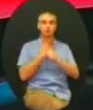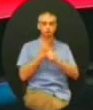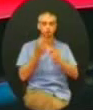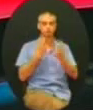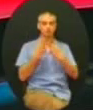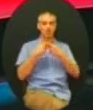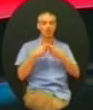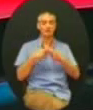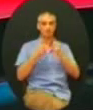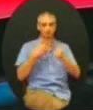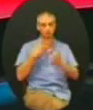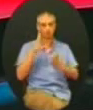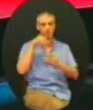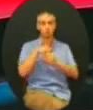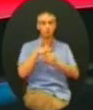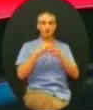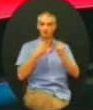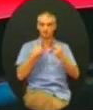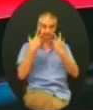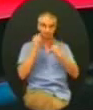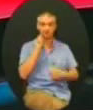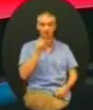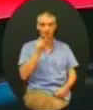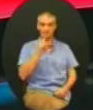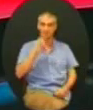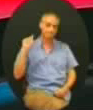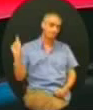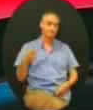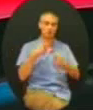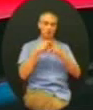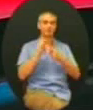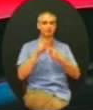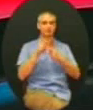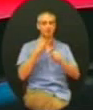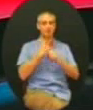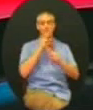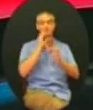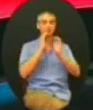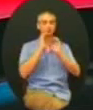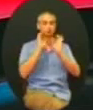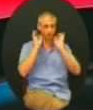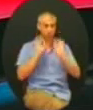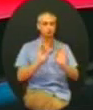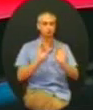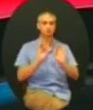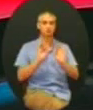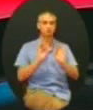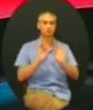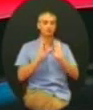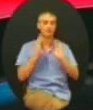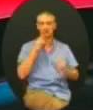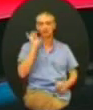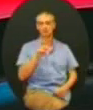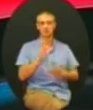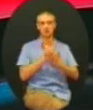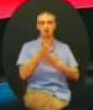התפקד למרץ ורוצה להיות מעורב במרץ, ואני מצפה מהם, מכל הח"כים, לצאת לתקשורת באופן פומבי ולצאת